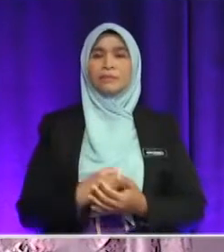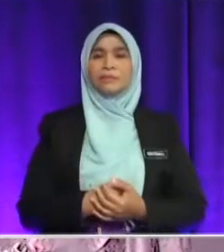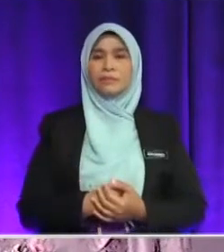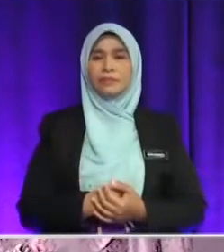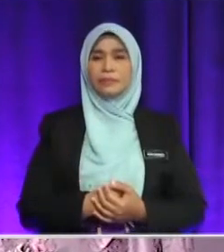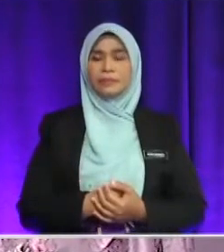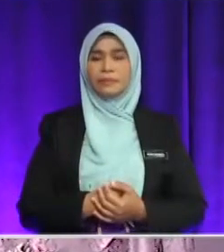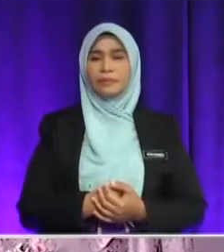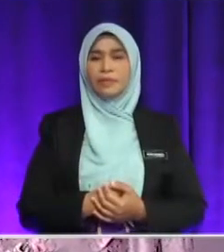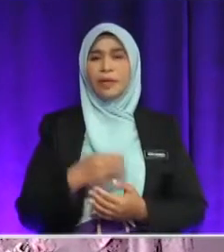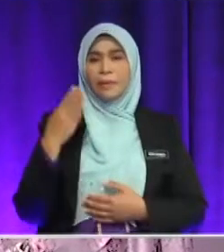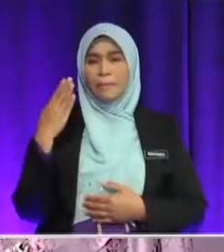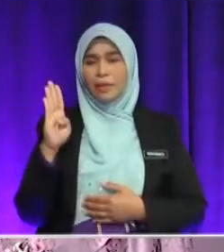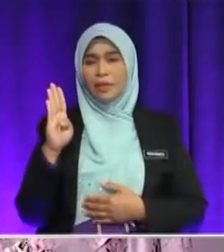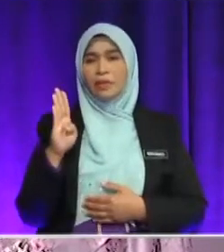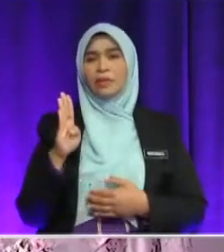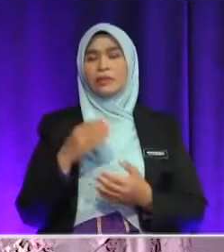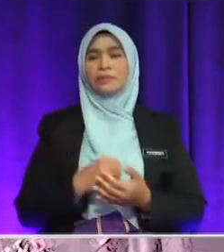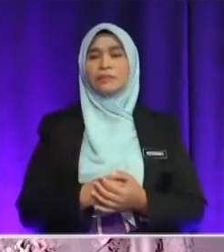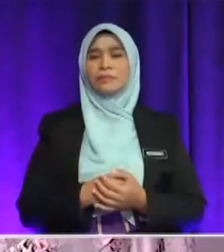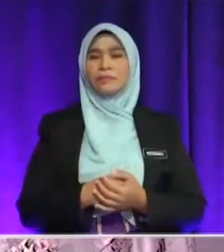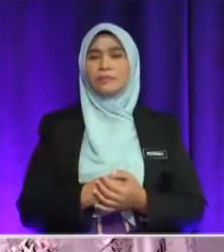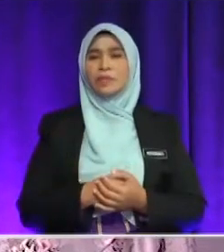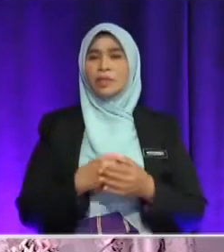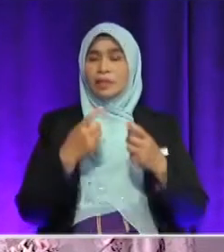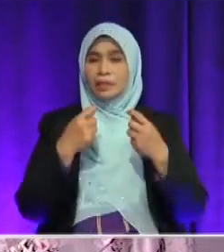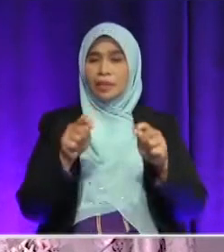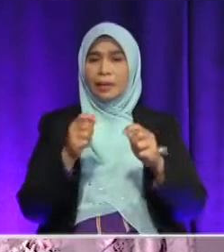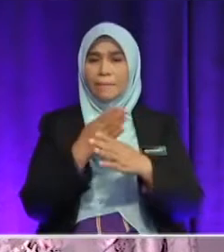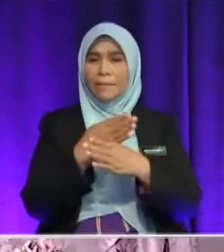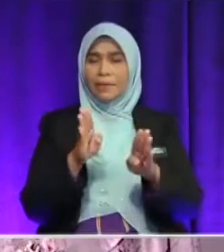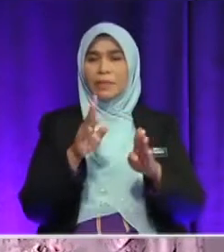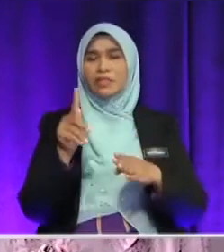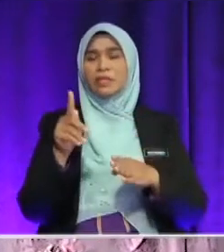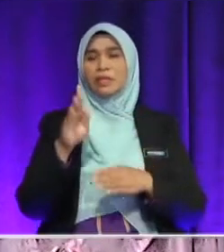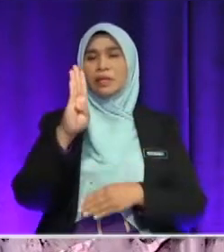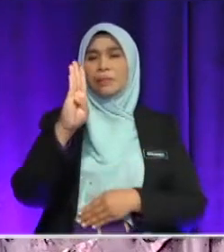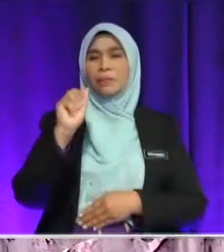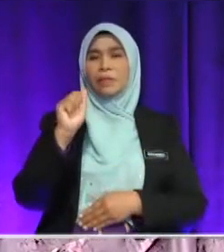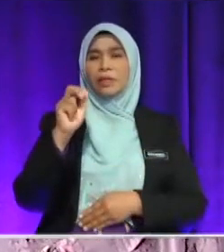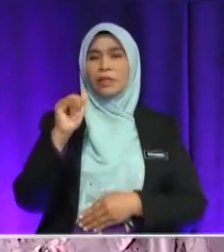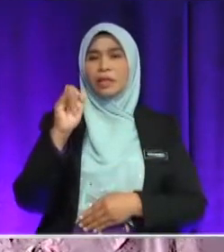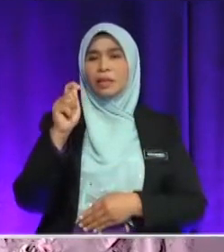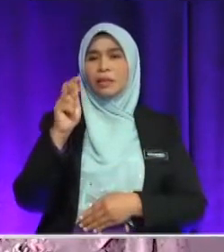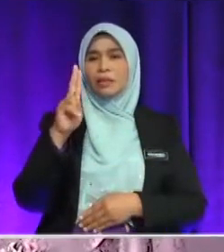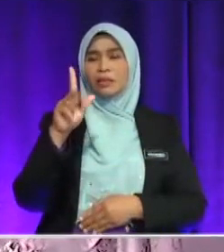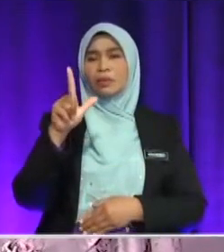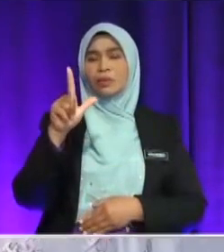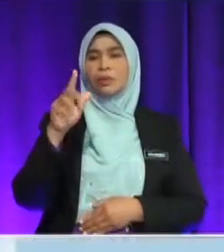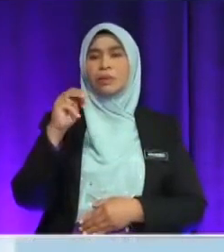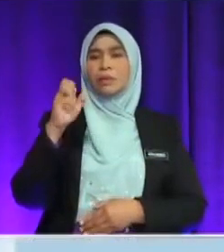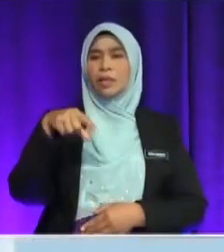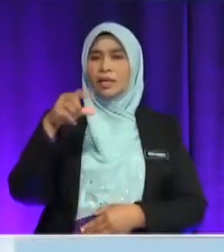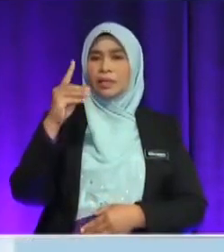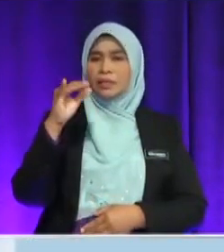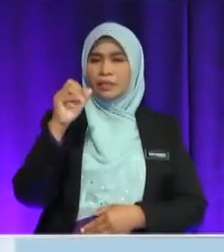yang pertama beliau sebetulnya salah sebutkan tadi melihat telah membebaskan Baitul muqaddis daripada penguasaan